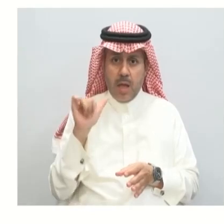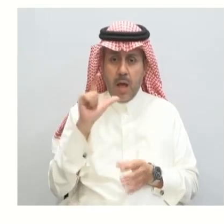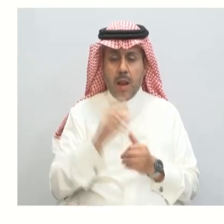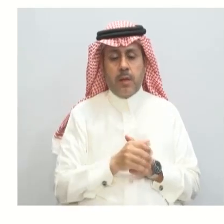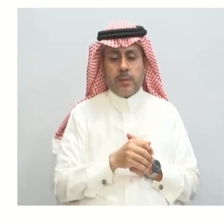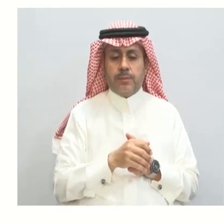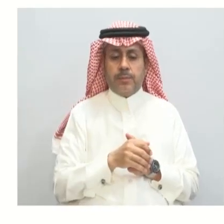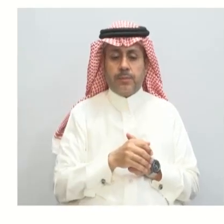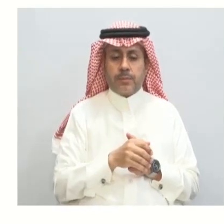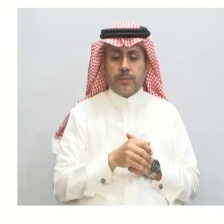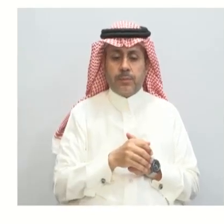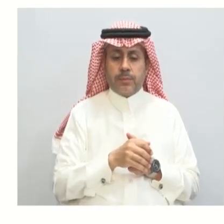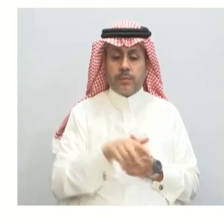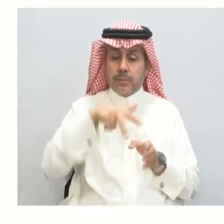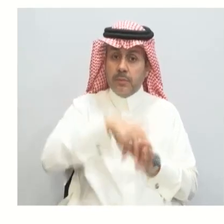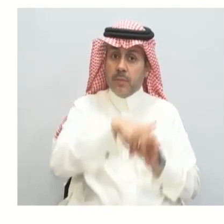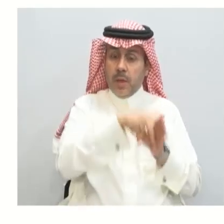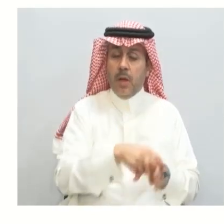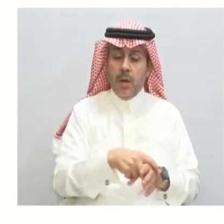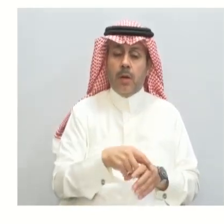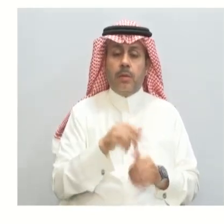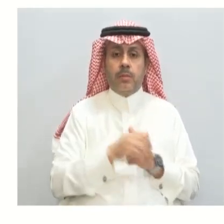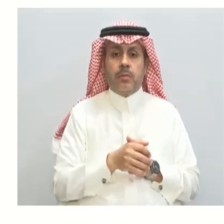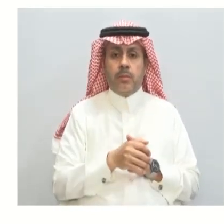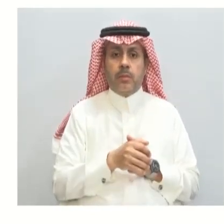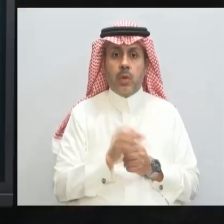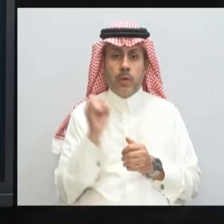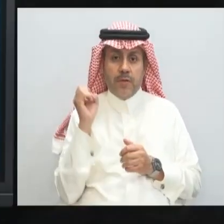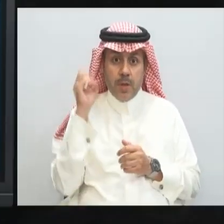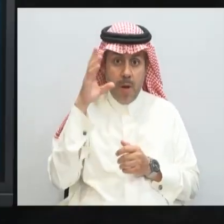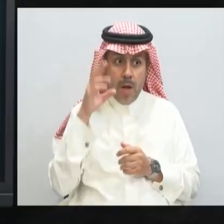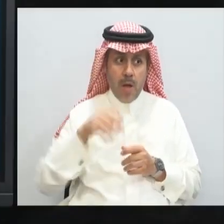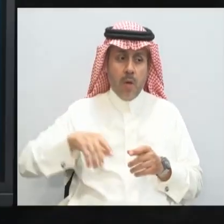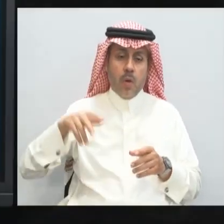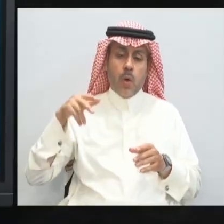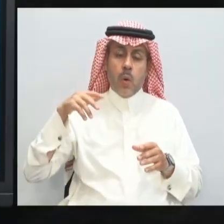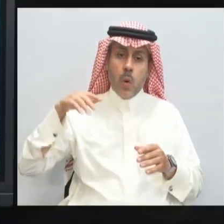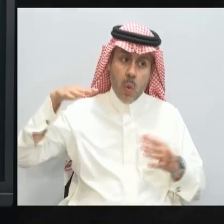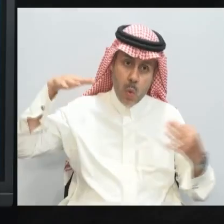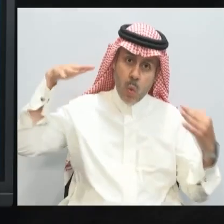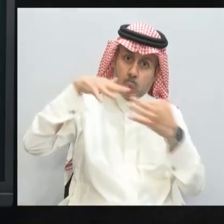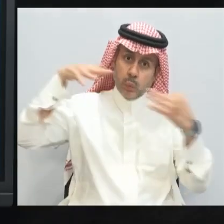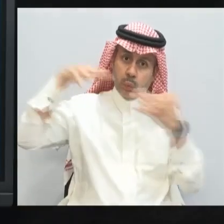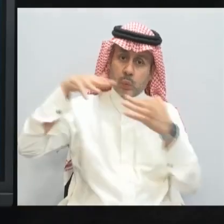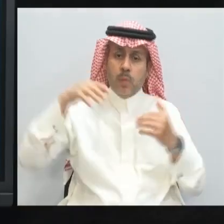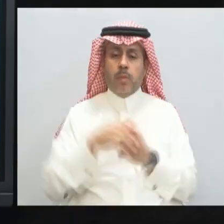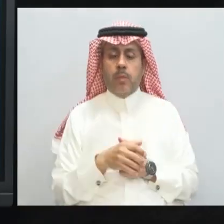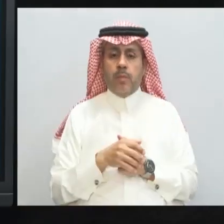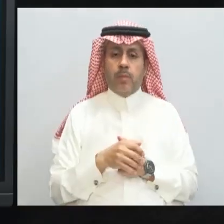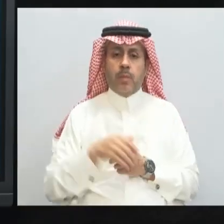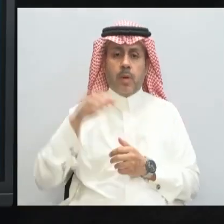صبحا اي فالمغيرات على الاعداء وقت الصباح عند عند الصبح هذا هو معنى